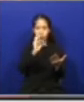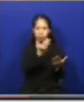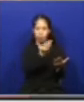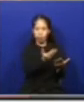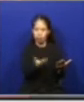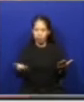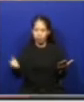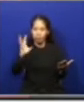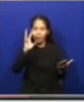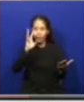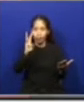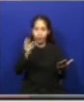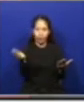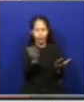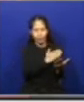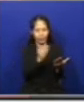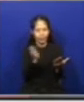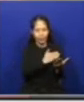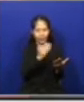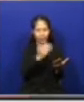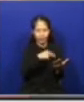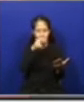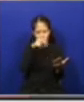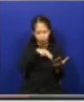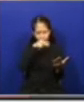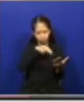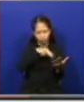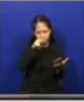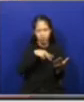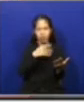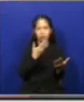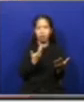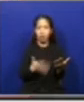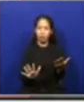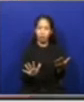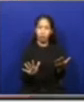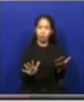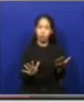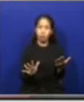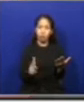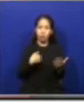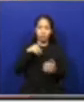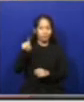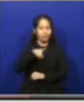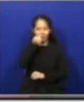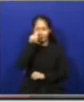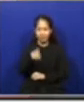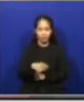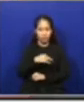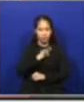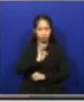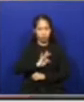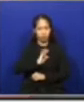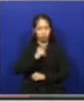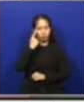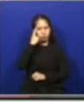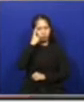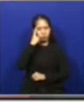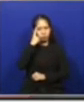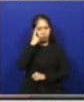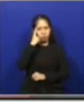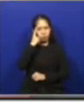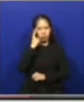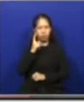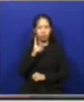6หน้าเท่านั้นที่ท่านให้เอกสารมาอ่านเสร็จปุ๊บคำถามแรกที่อยู่ในหัวของดิฉันคือตาย